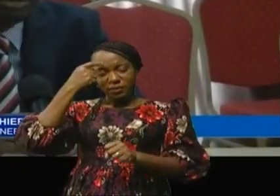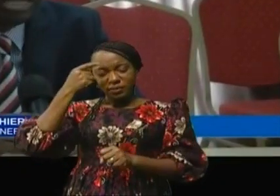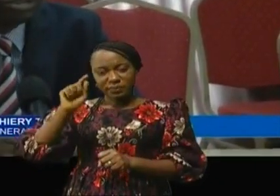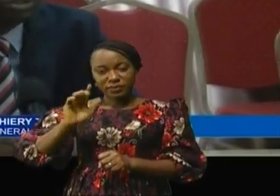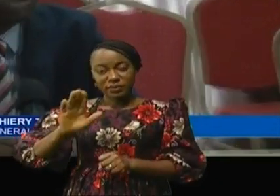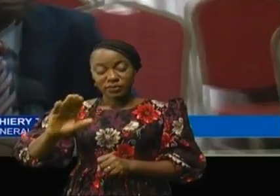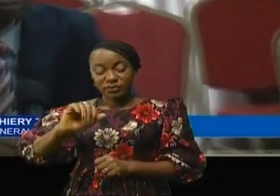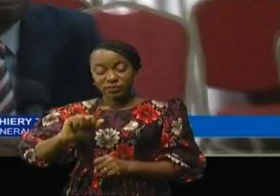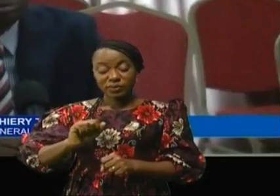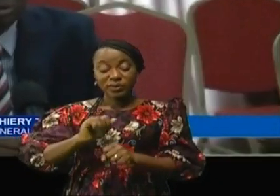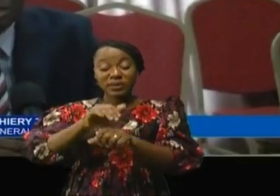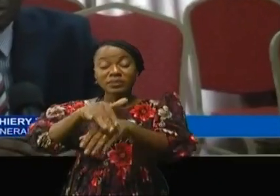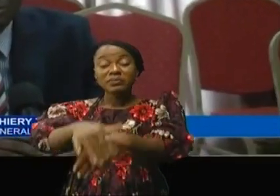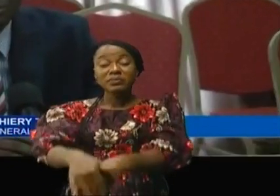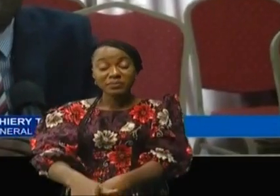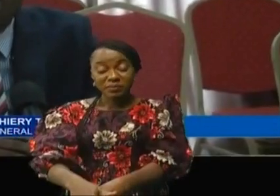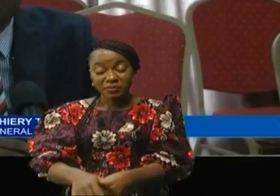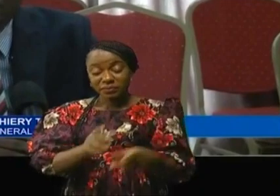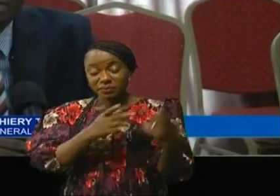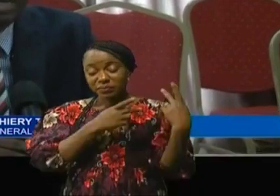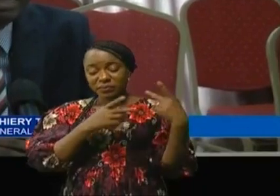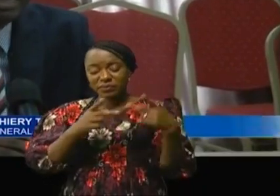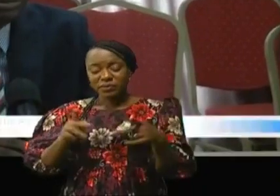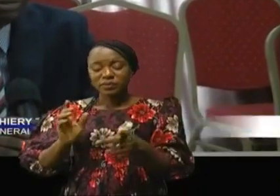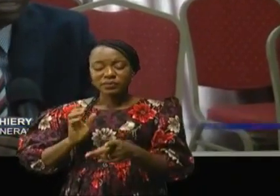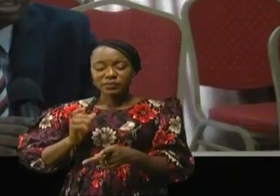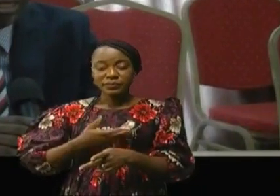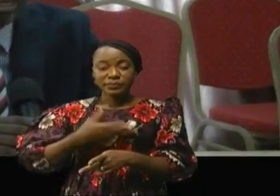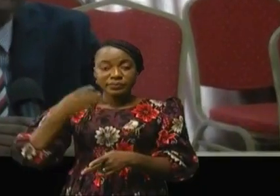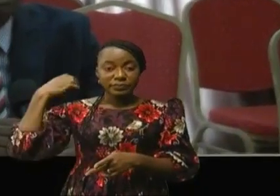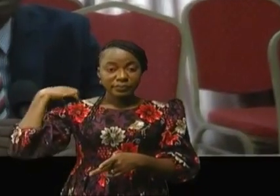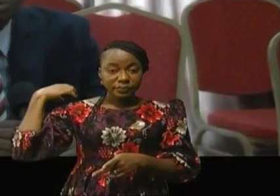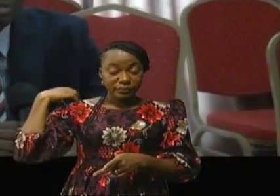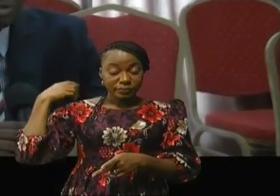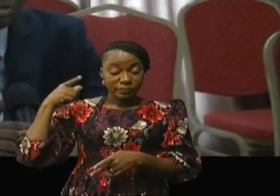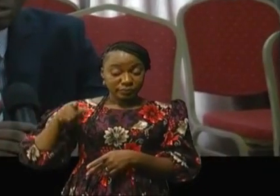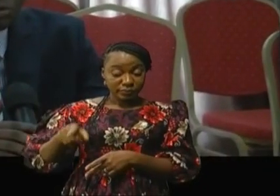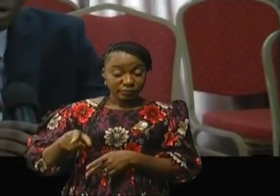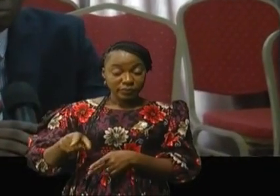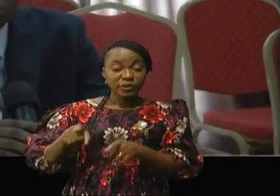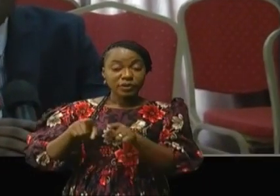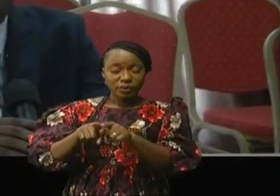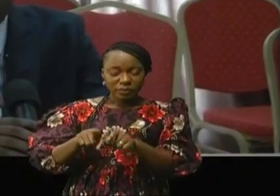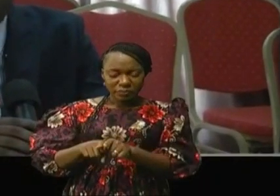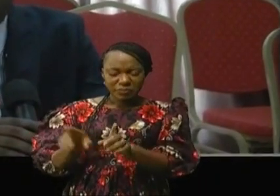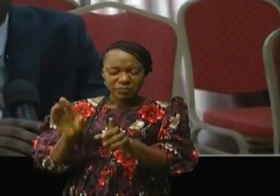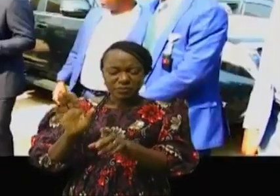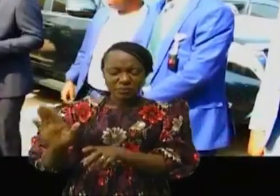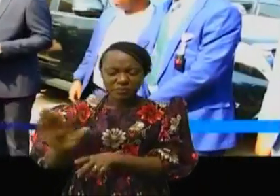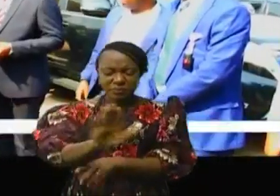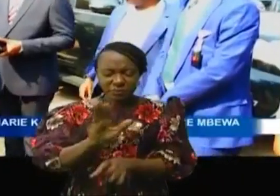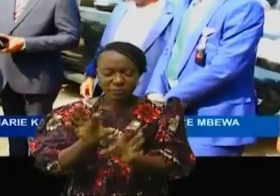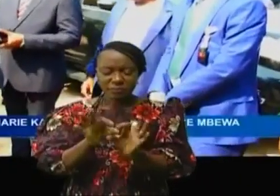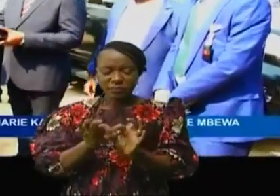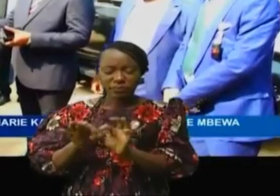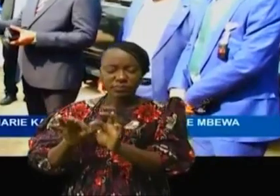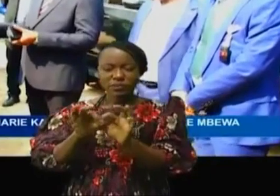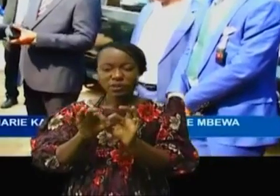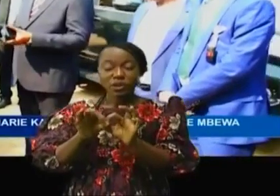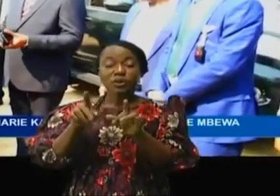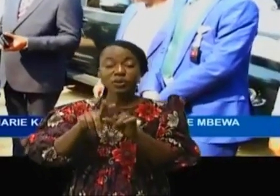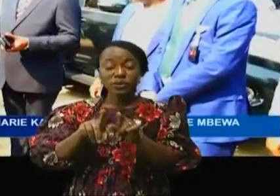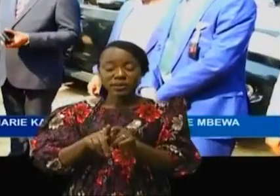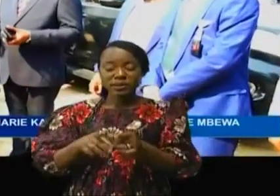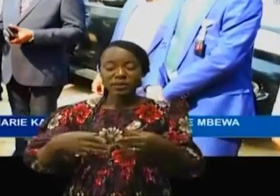son implication durant tout notre mandat à la tête du CGA, pour son sens de collaboration franc. Cette cérémonie